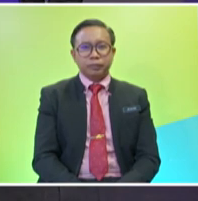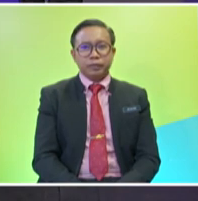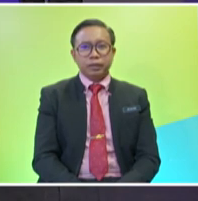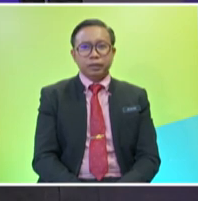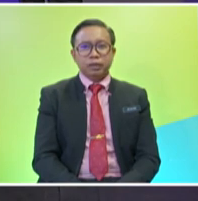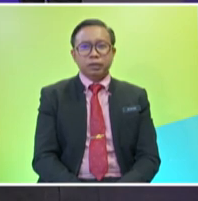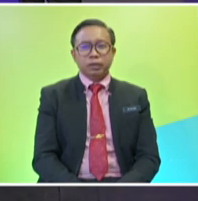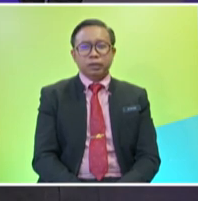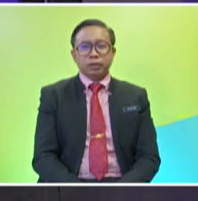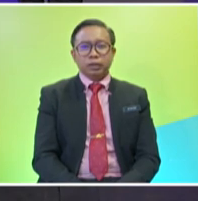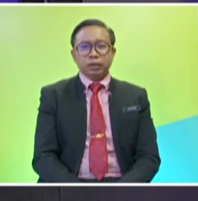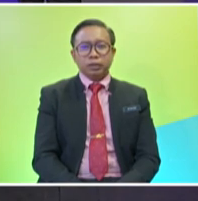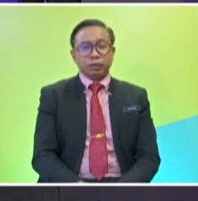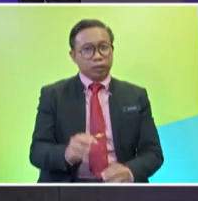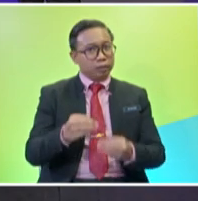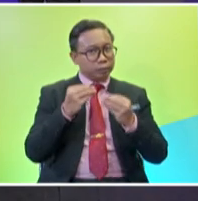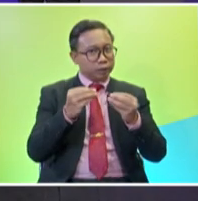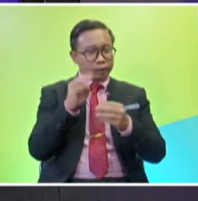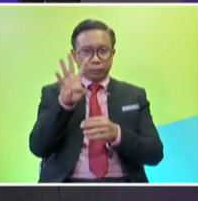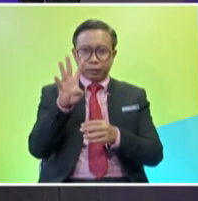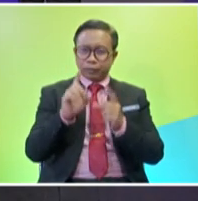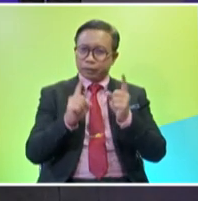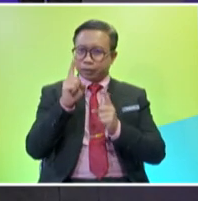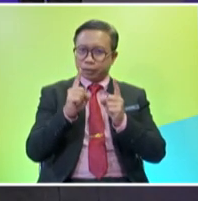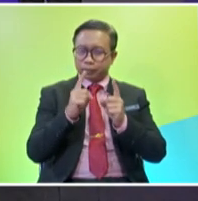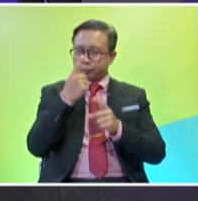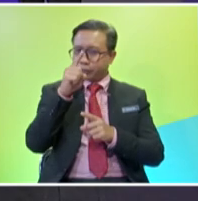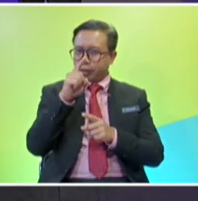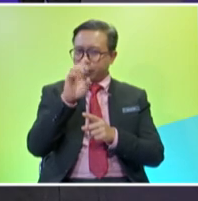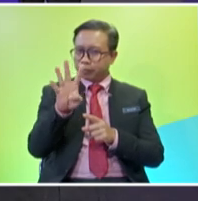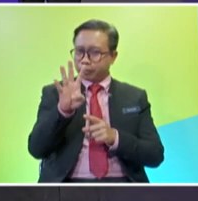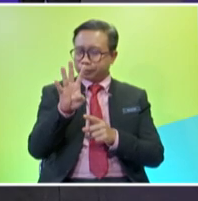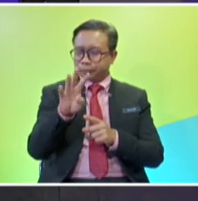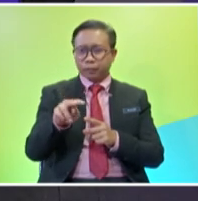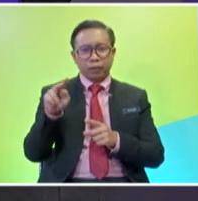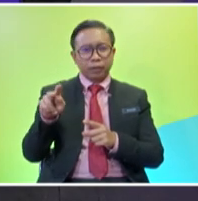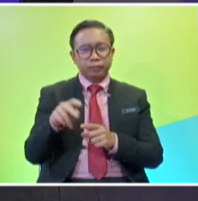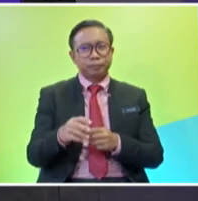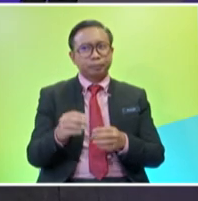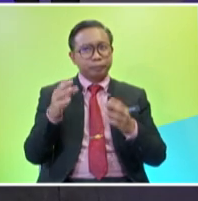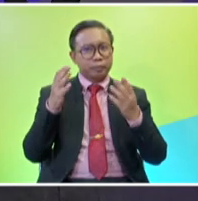dan berhijrah seenak bagi empat bintang untuk keempat empat pelajar